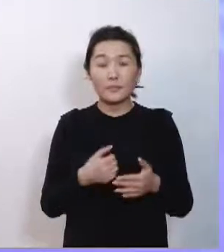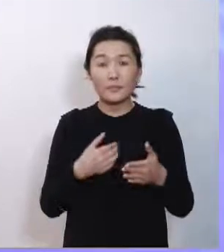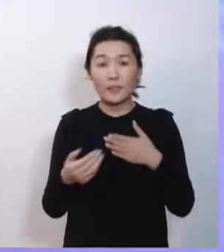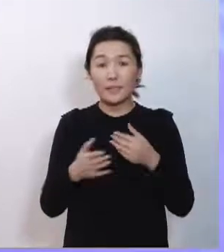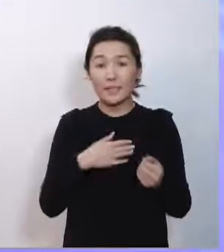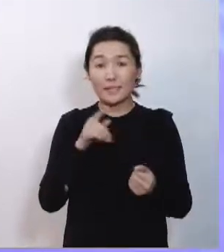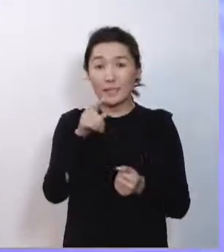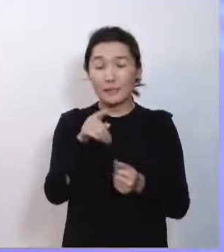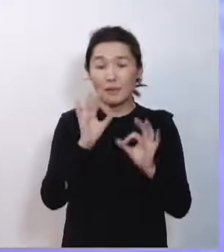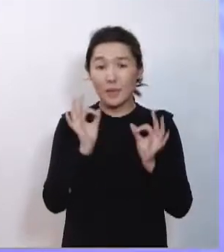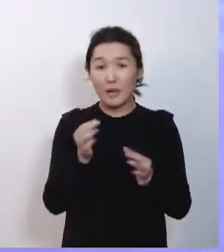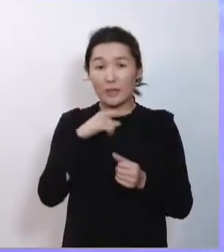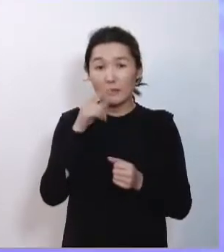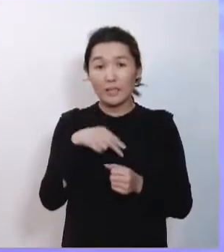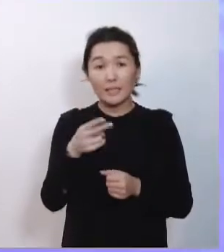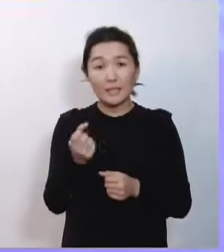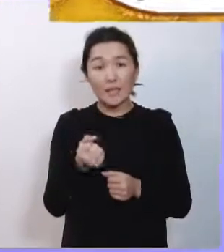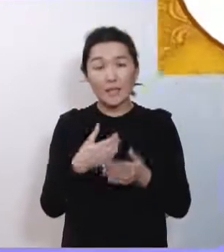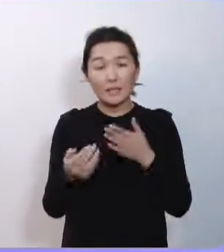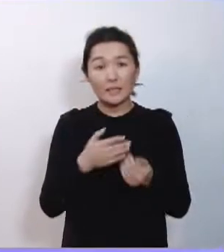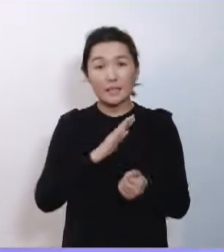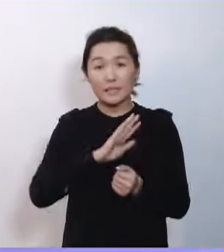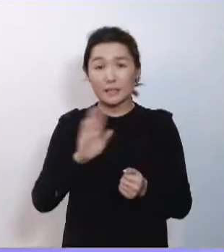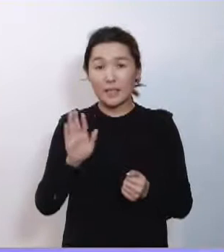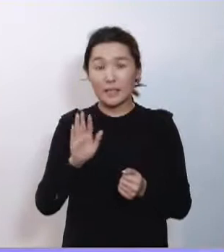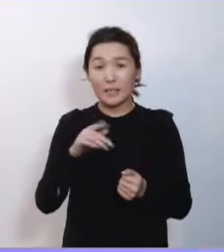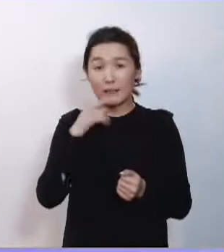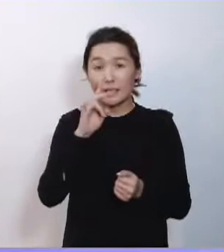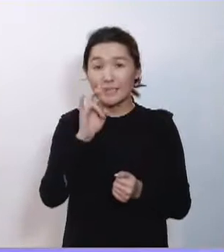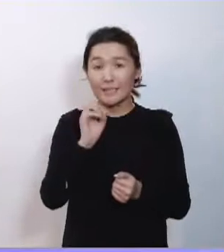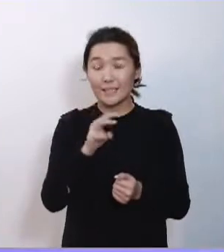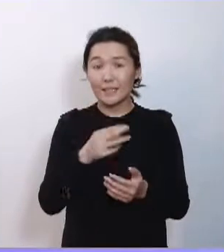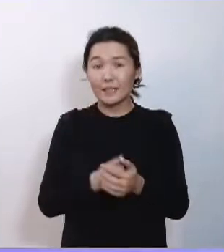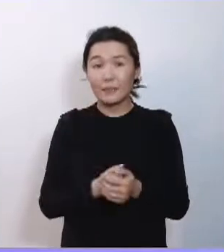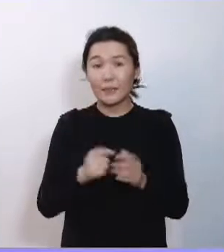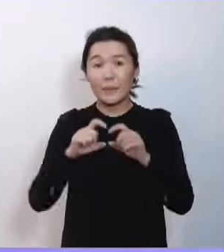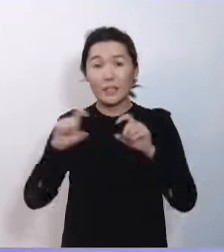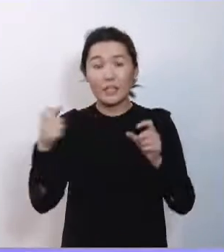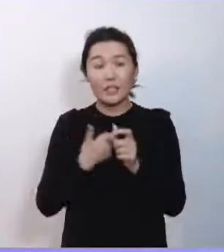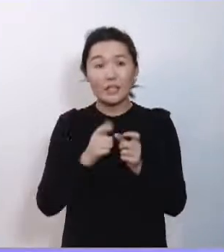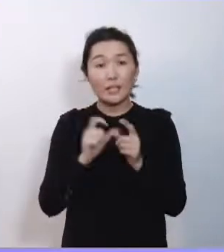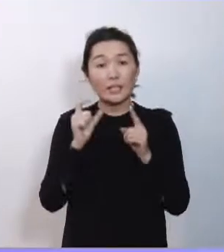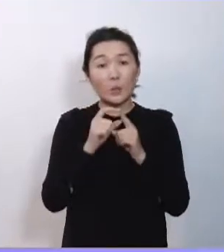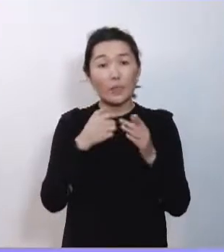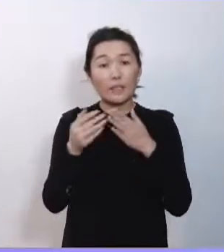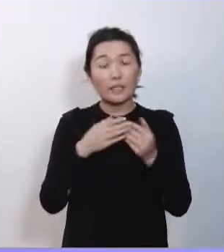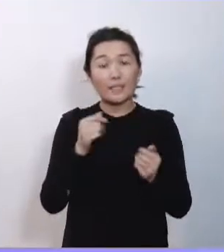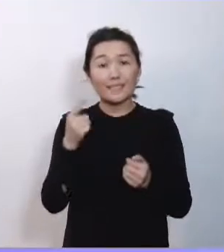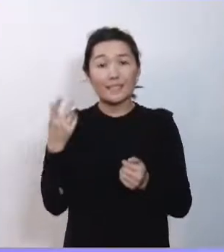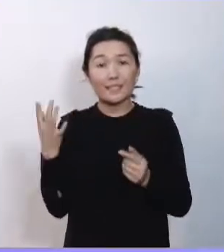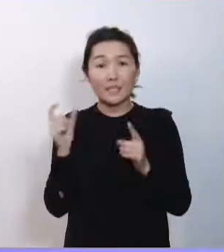Если вы правы, говорите «да», если нет, говорите «нет». Предложение – это слово или несколько